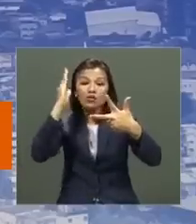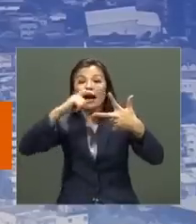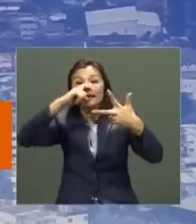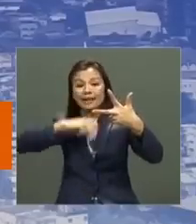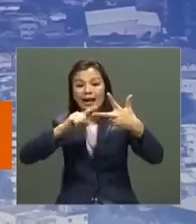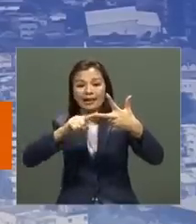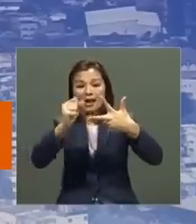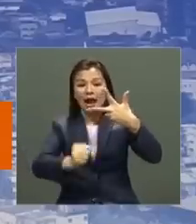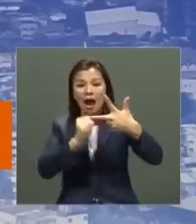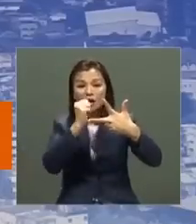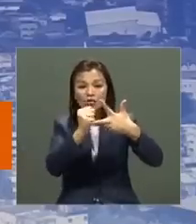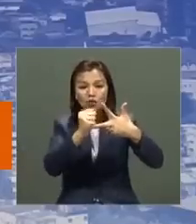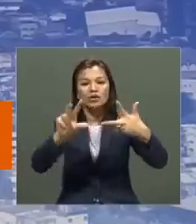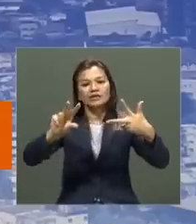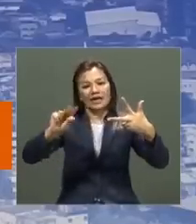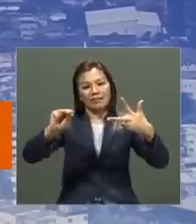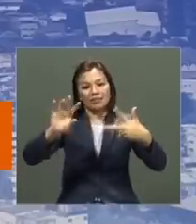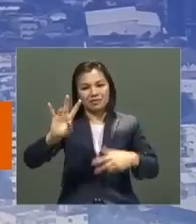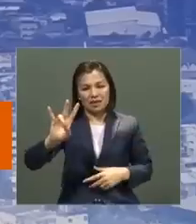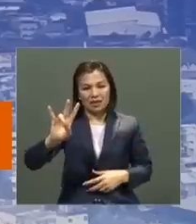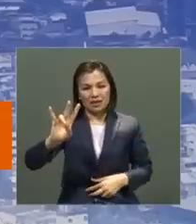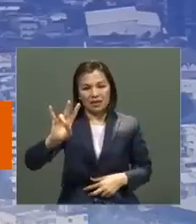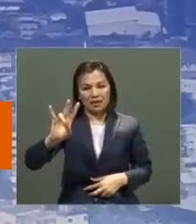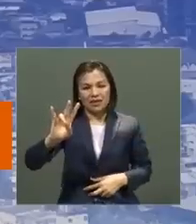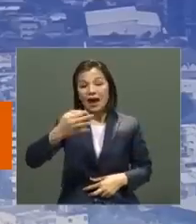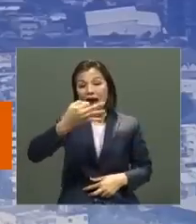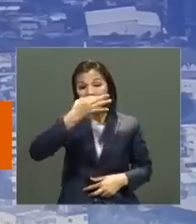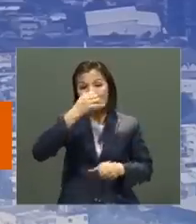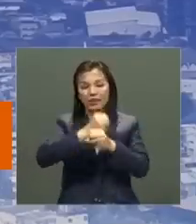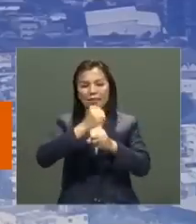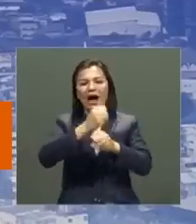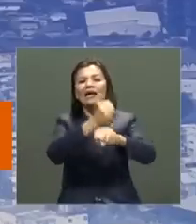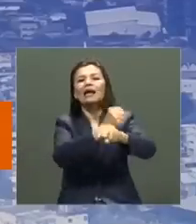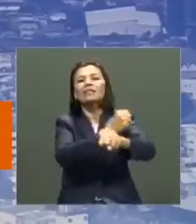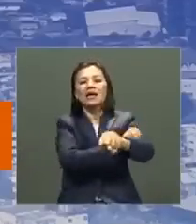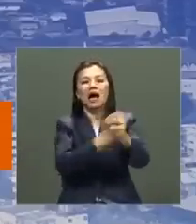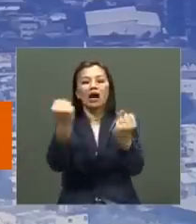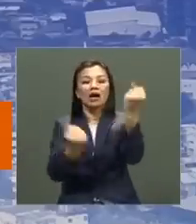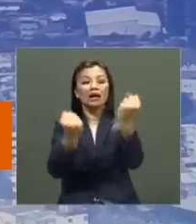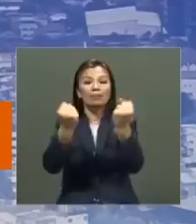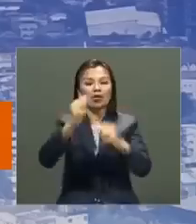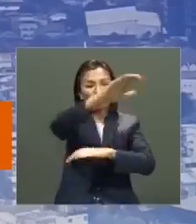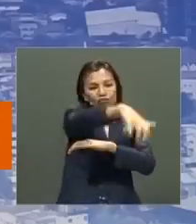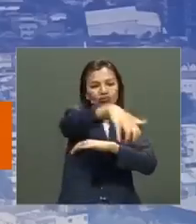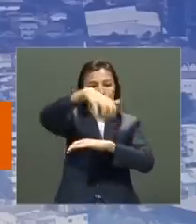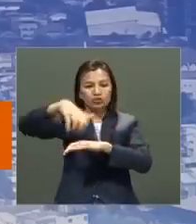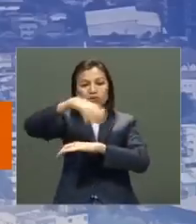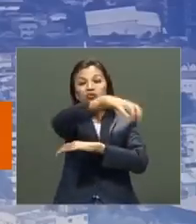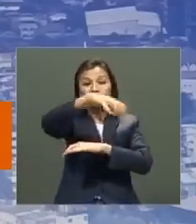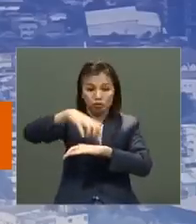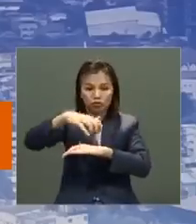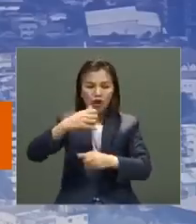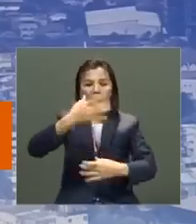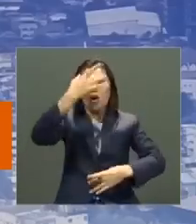อายุก็ยังน้อยยังครับรายนี้ 37ปีอาชีพรับจ้างทั่วไปกับรถแบคโฮพี่มีโรคประจำ